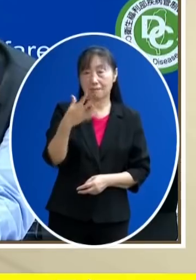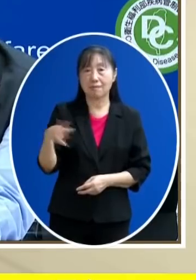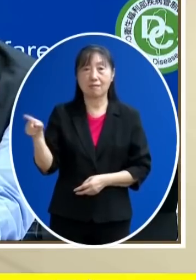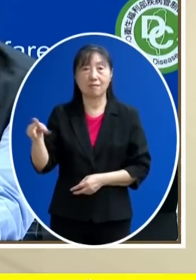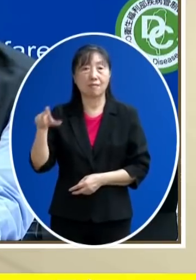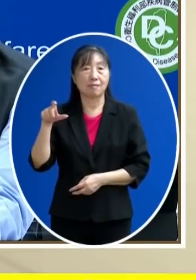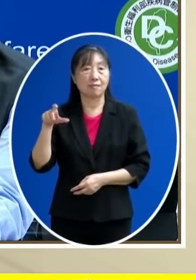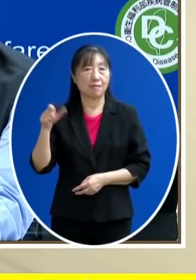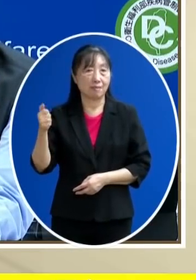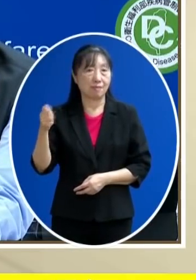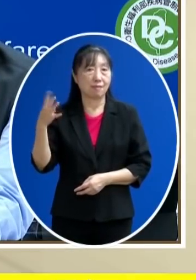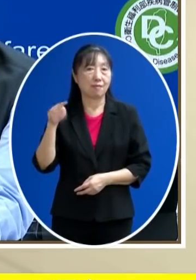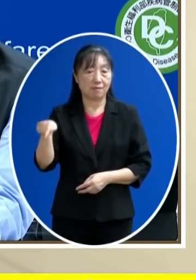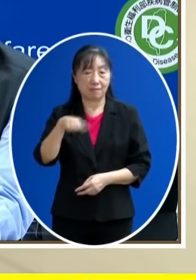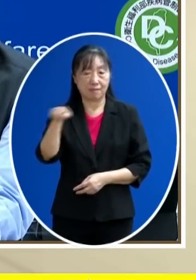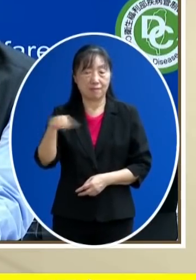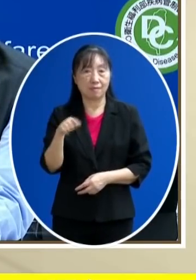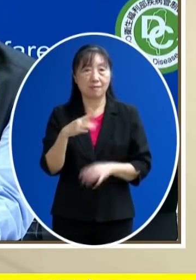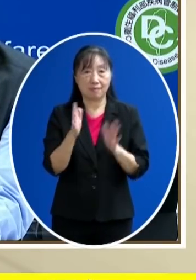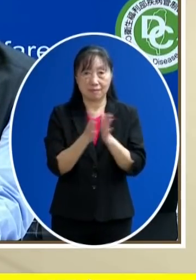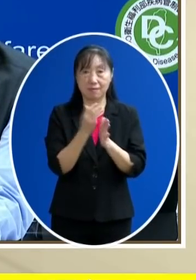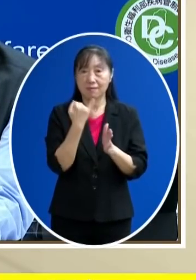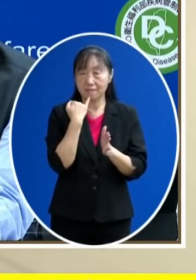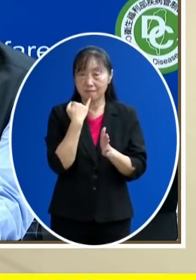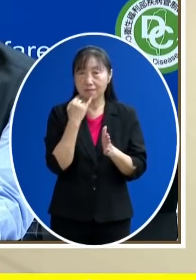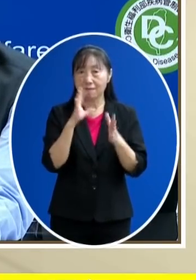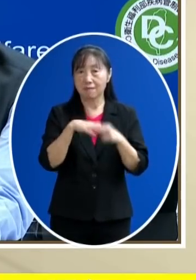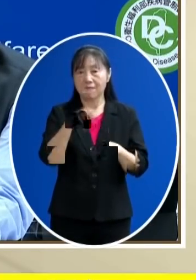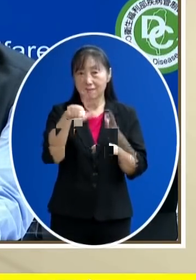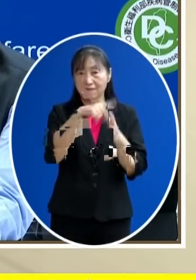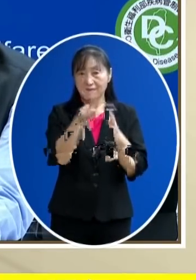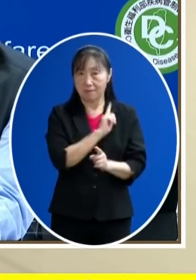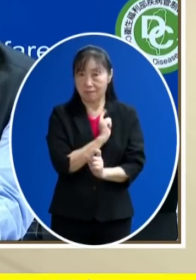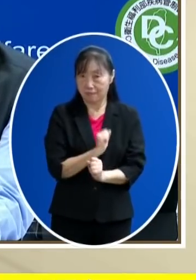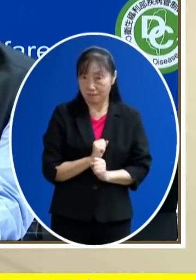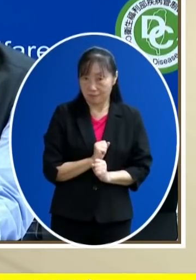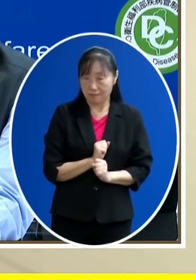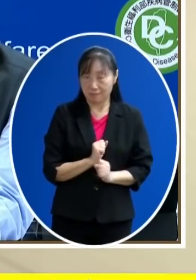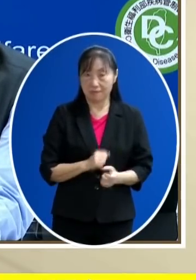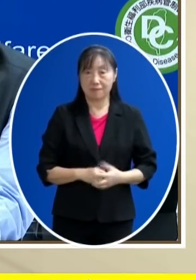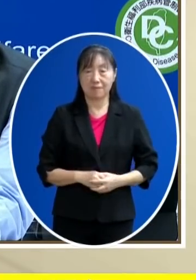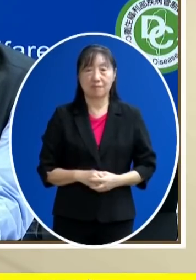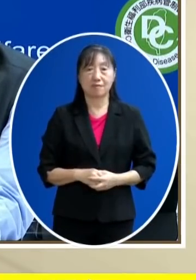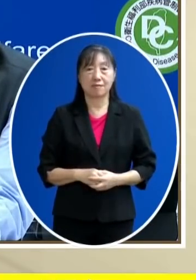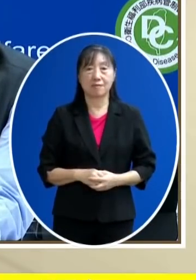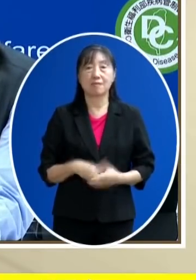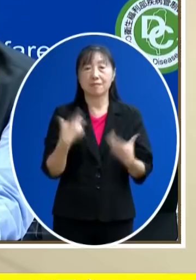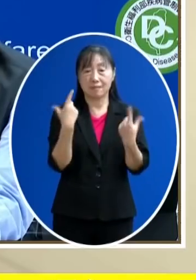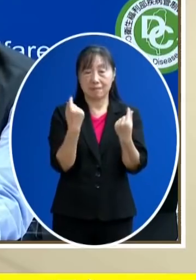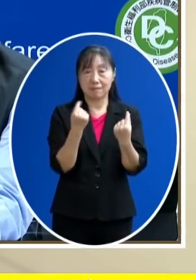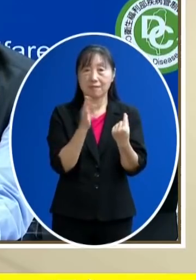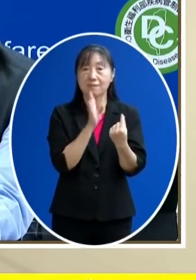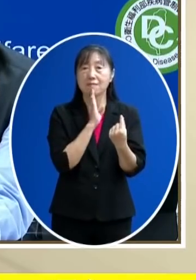的部分，好，所以这个还请各位民众一定要去务必注意。那我们一样是采